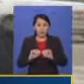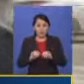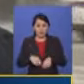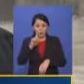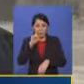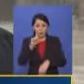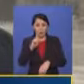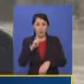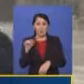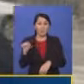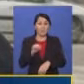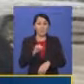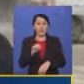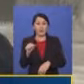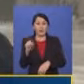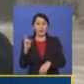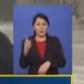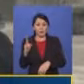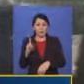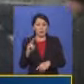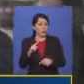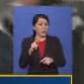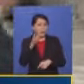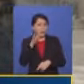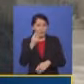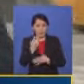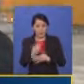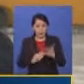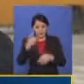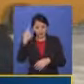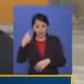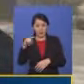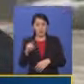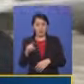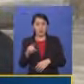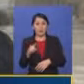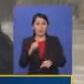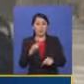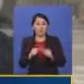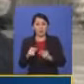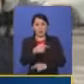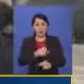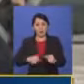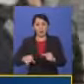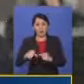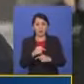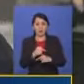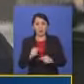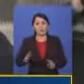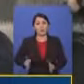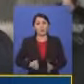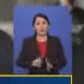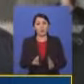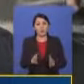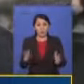қарбалас уақытта жүргізушілер бұл жолдарда өте көп уақыт жоғалтатынын білемін. Бұрын діттеген жеріне айналып баратынсың. Енді жолды